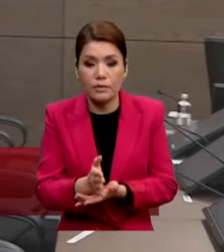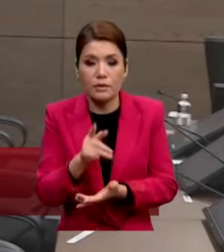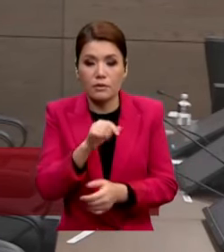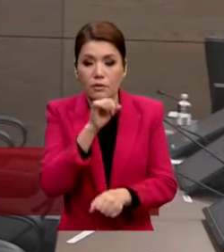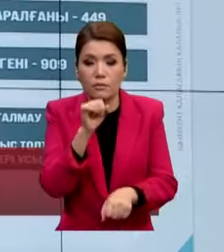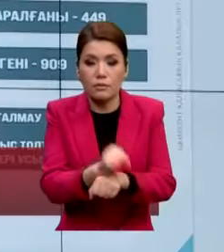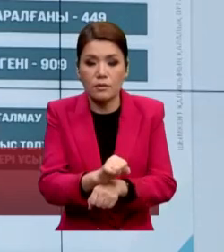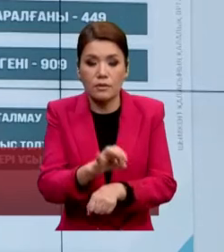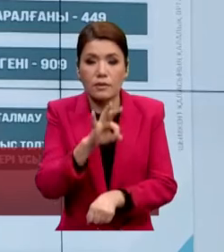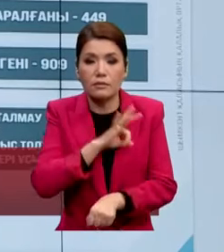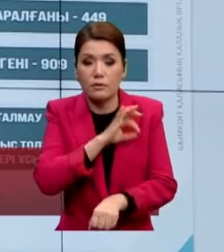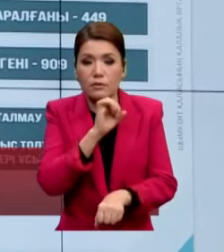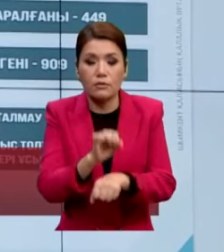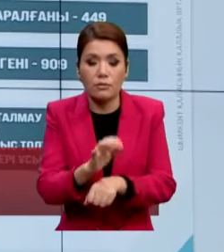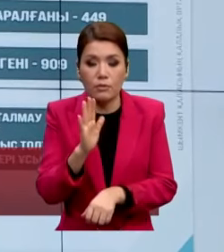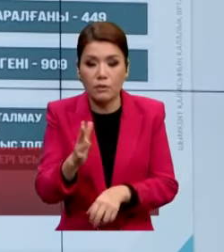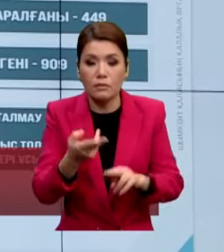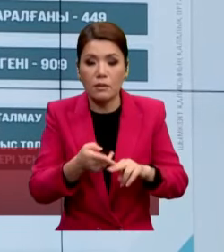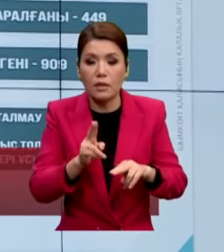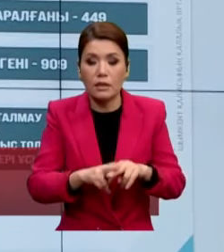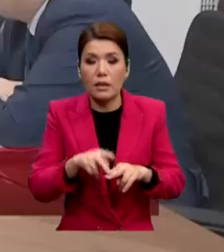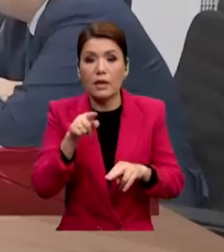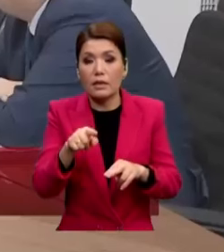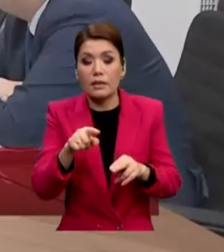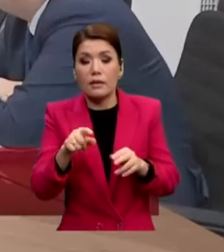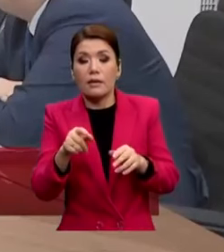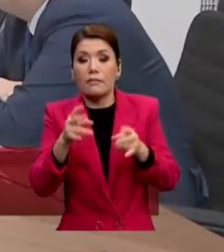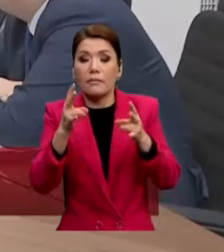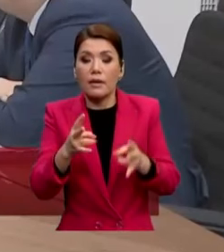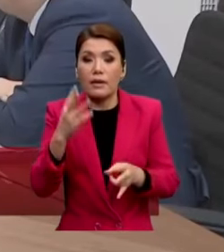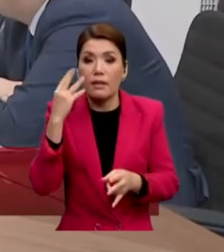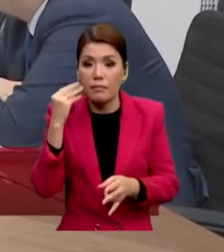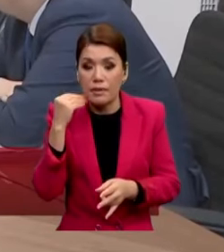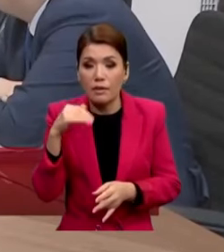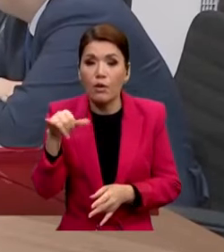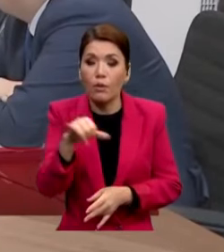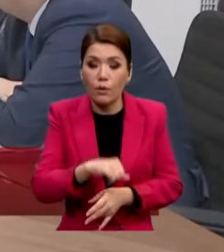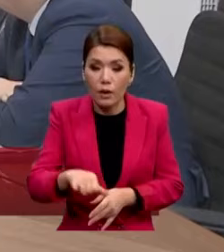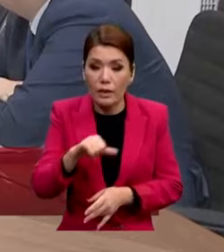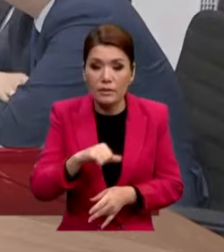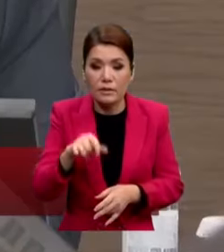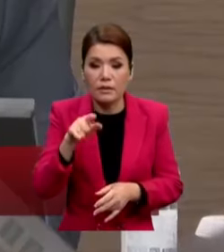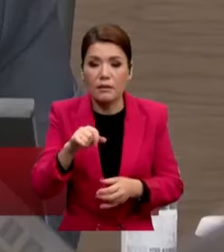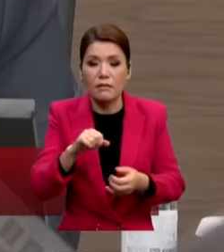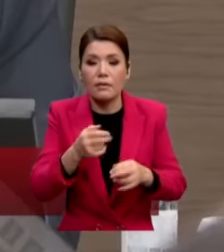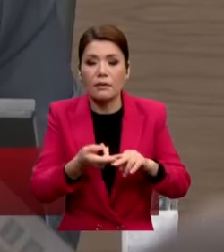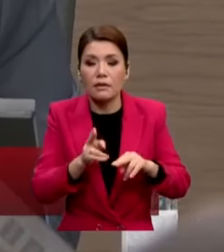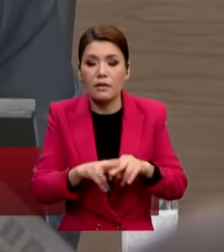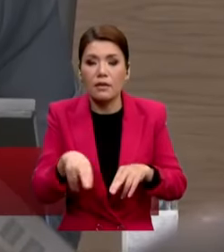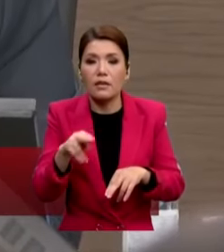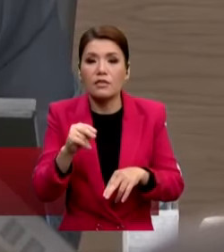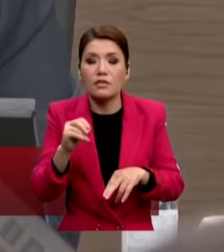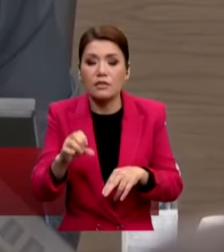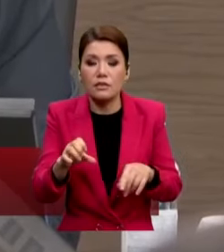приостановления эксплуатации. Такое внимание к перестроенным помещениям после трагедий в Алматы и в Уральске. Камни летели в огород сотрудников ДЧС.